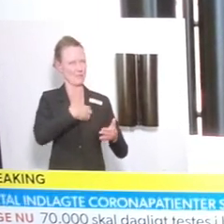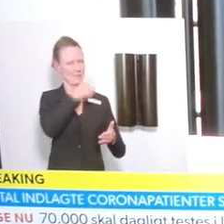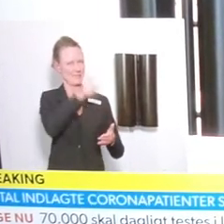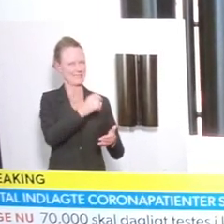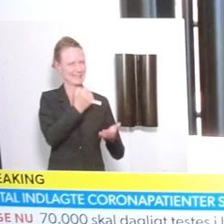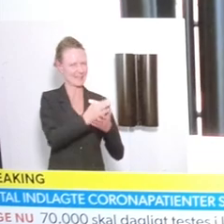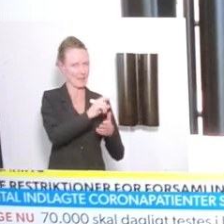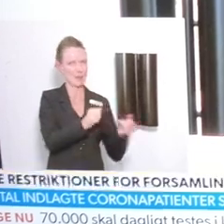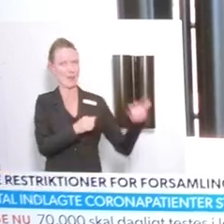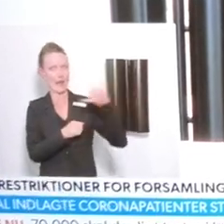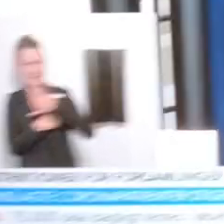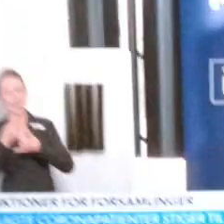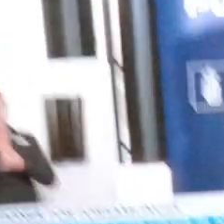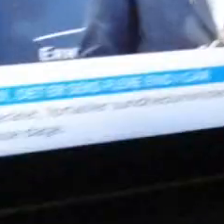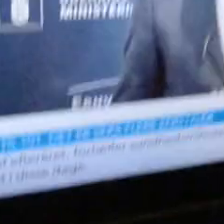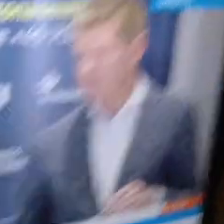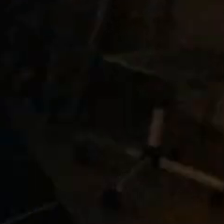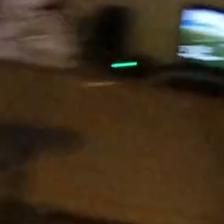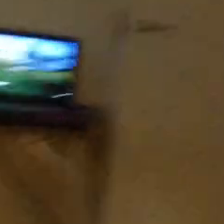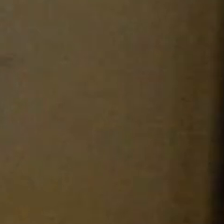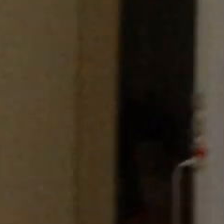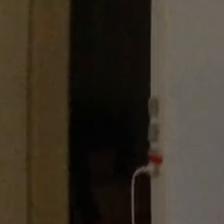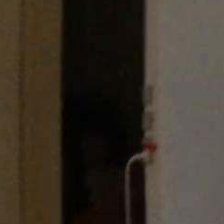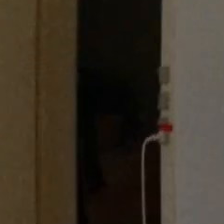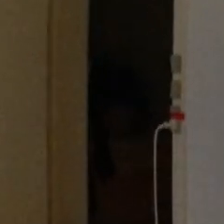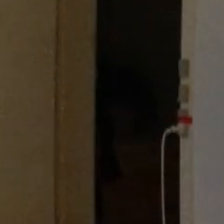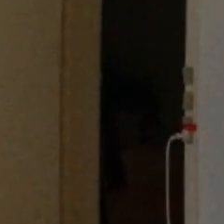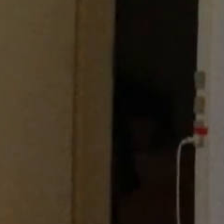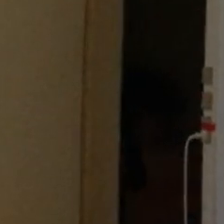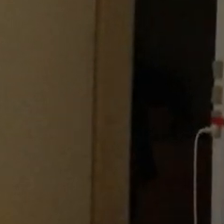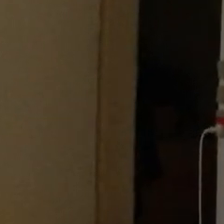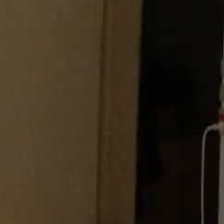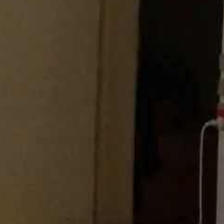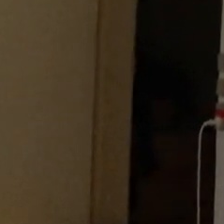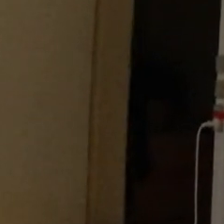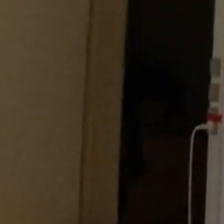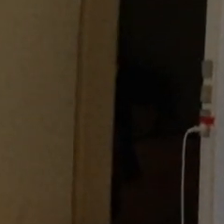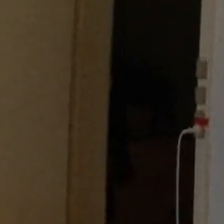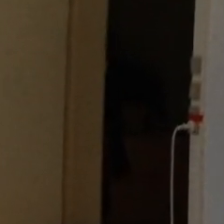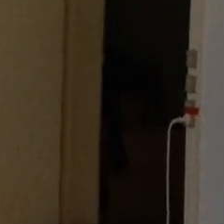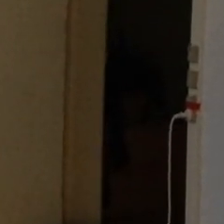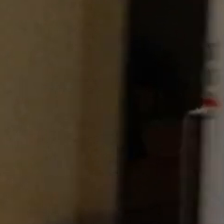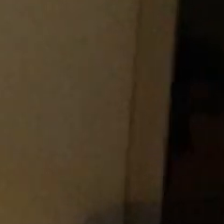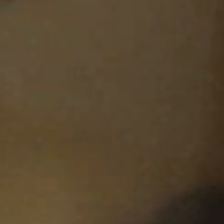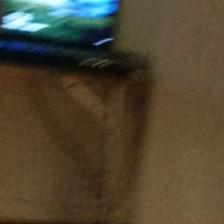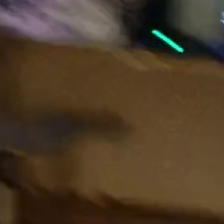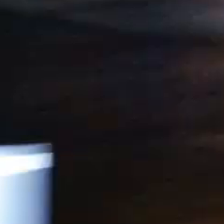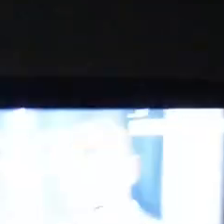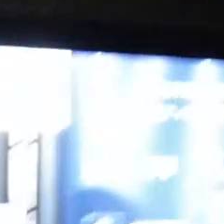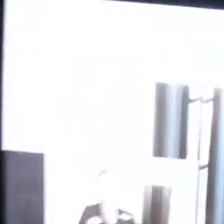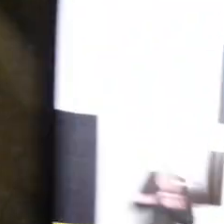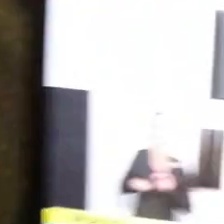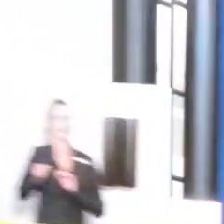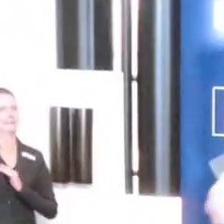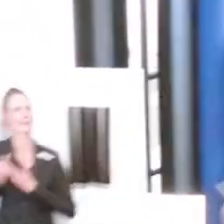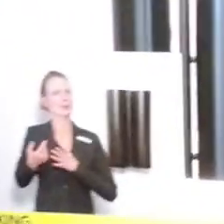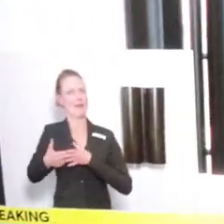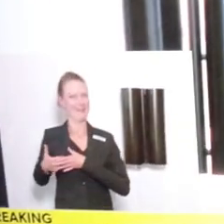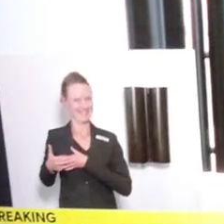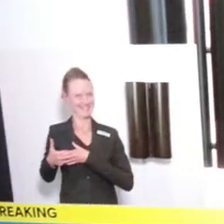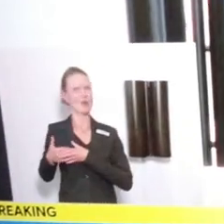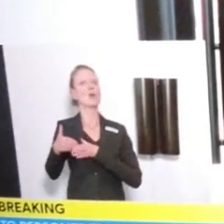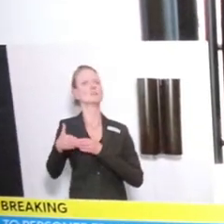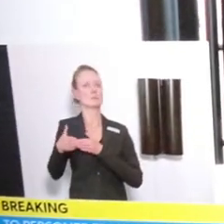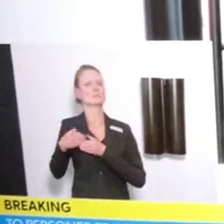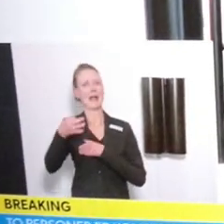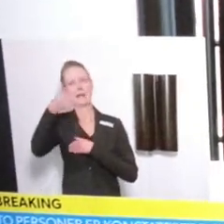eller hvis din smittestof begynder... Yes, jeg tror, pressemødet stopper 17.30. Jeg har ikke tænkt mig at sidde en halv time mere